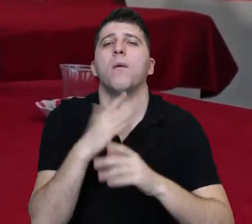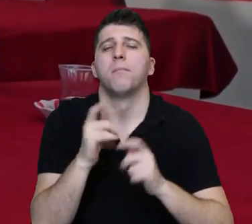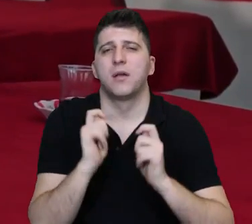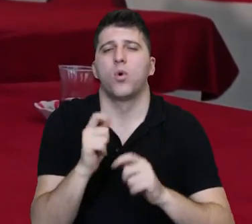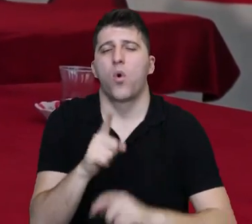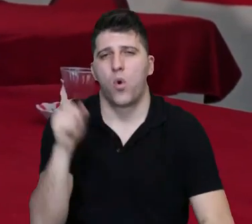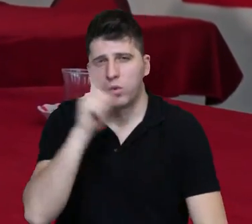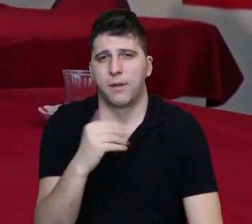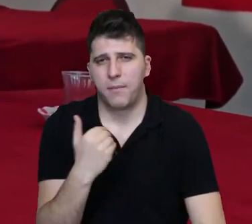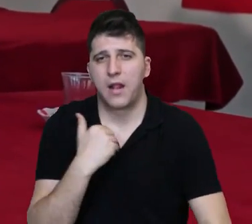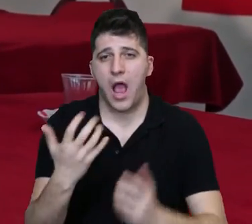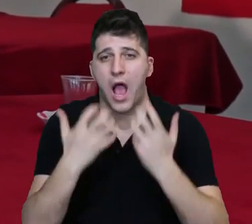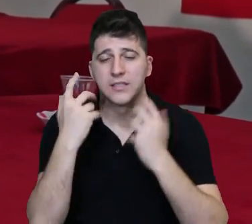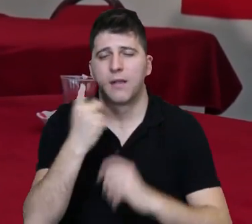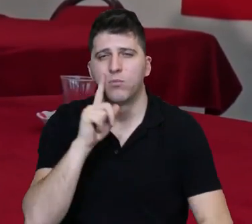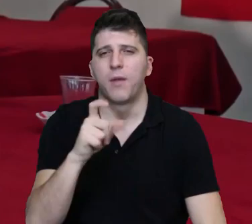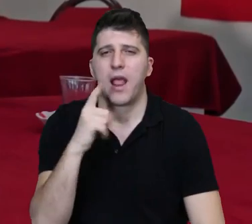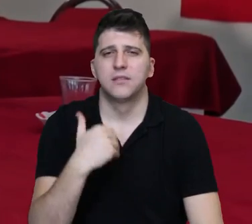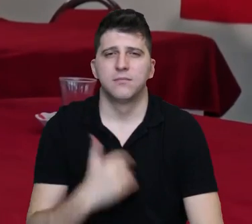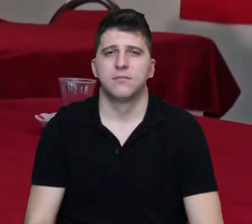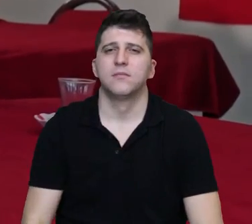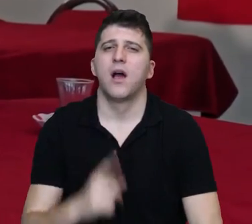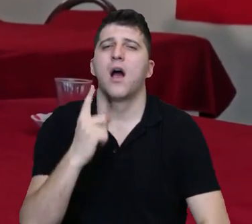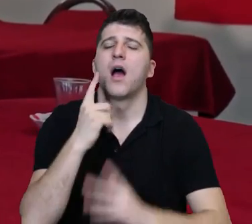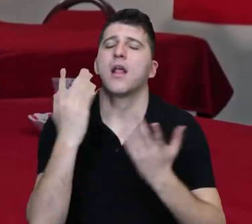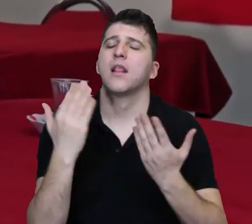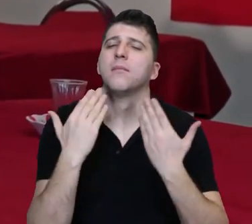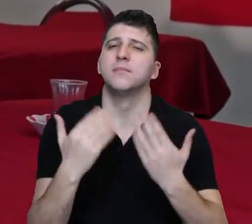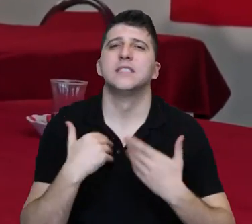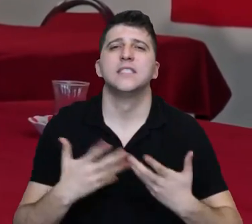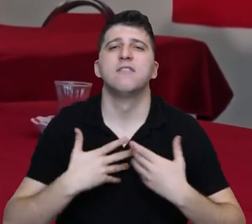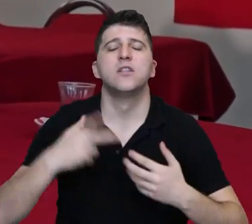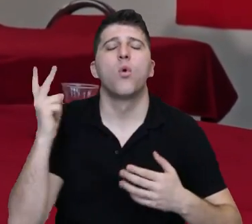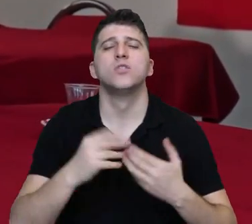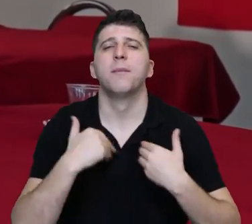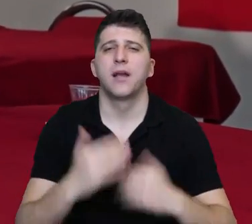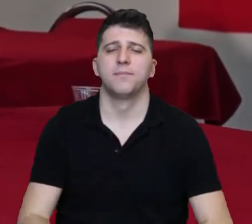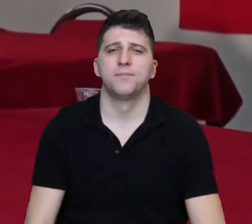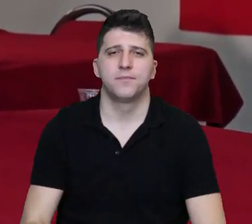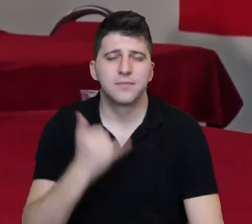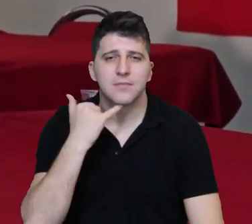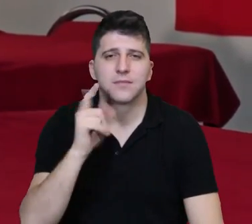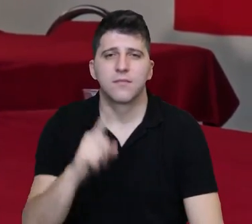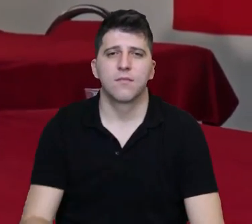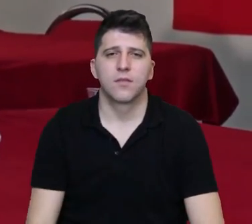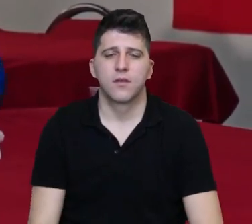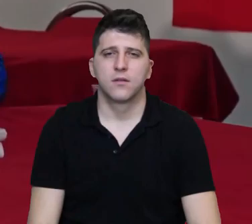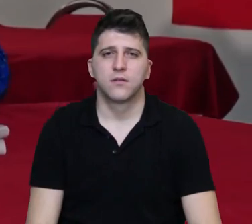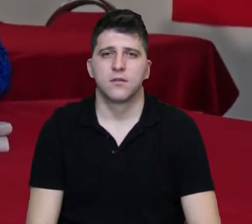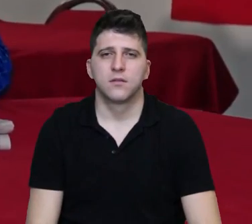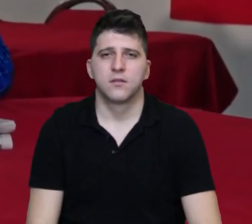olmaz. O yüzden bir aslan bulmamız gerekiyor. Allah'ım yarabbim seni yüzden öleceğim ya. Vallahi de. Masada çalan telefonunu